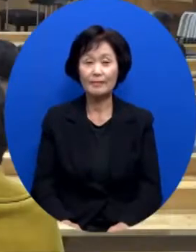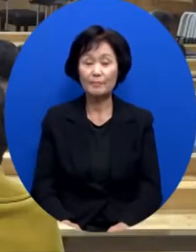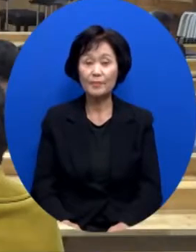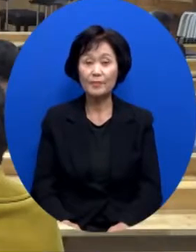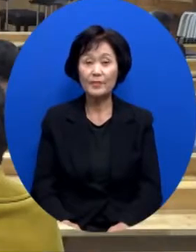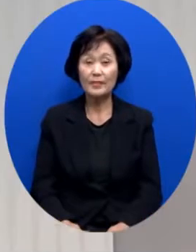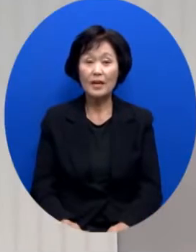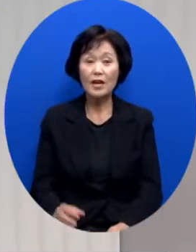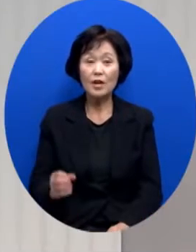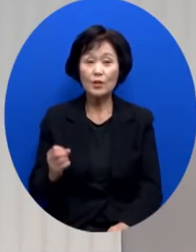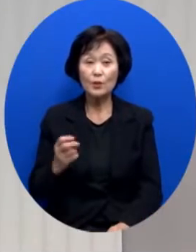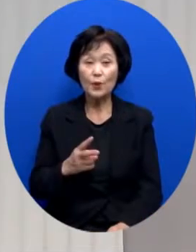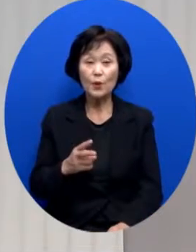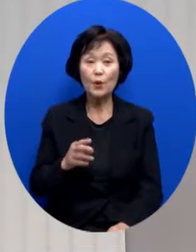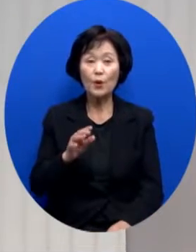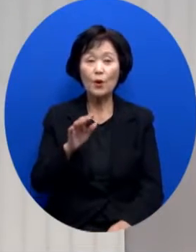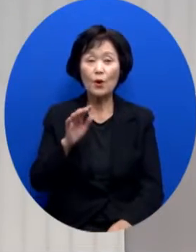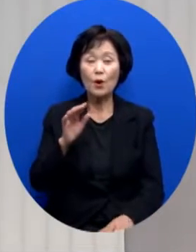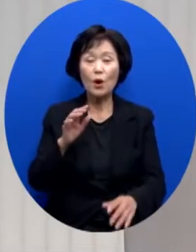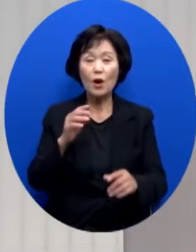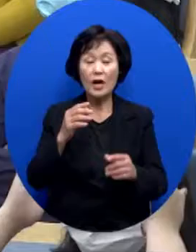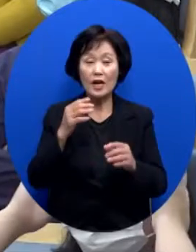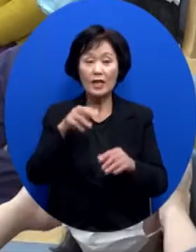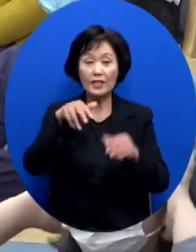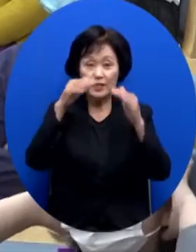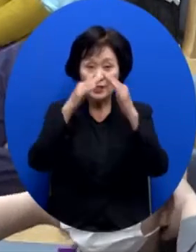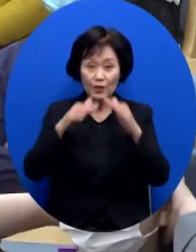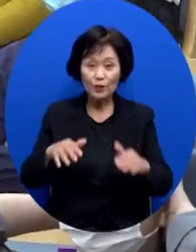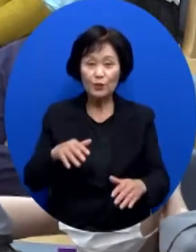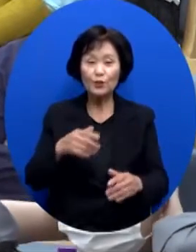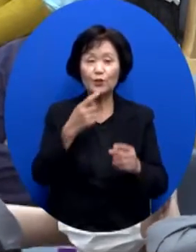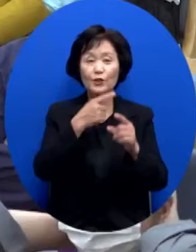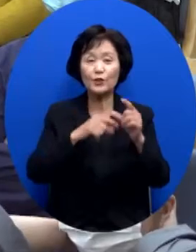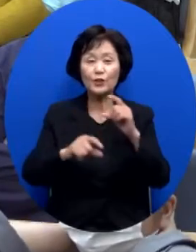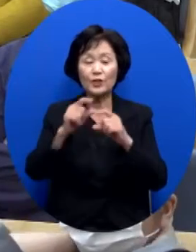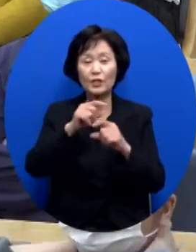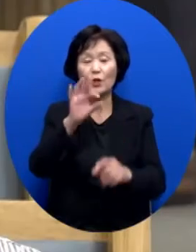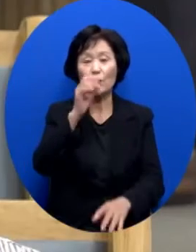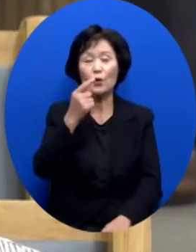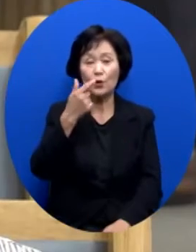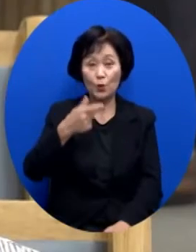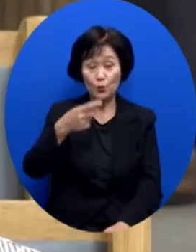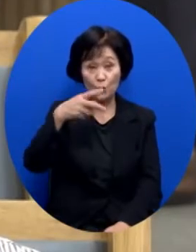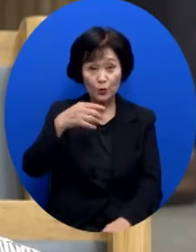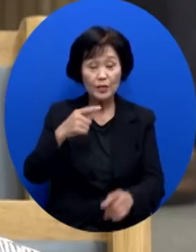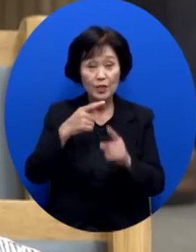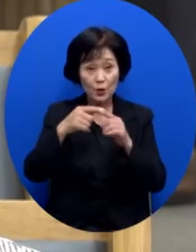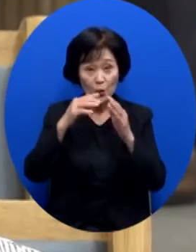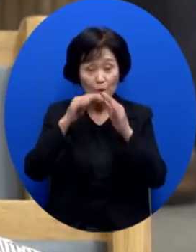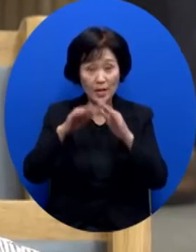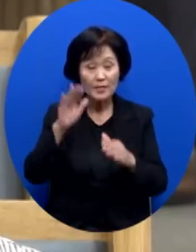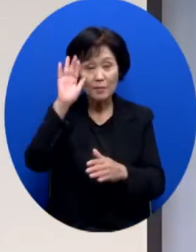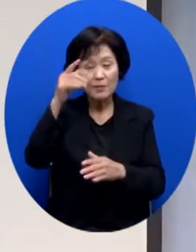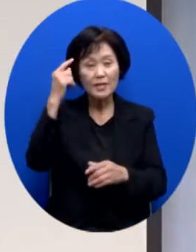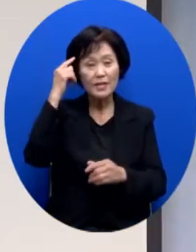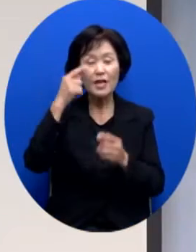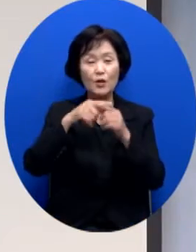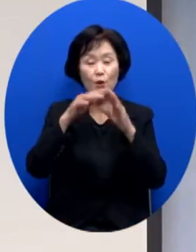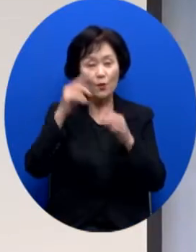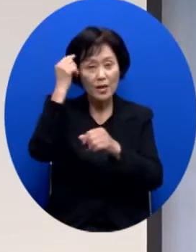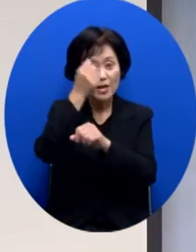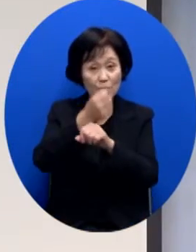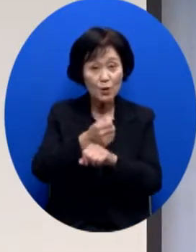빅 체인지 컨퍼런스가 전주 더 온누리교회에서 열렸습니다 컨퍼런스에선 미래교회 연구소 최현식 대표와